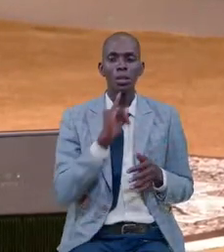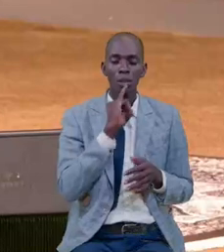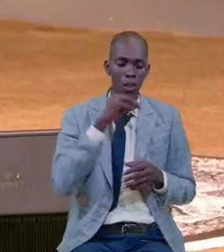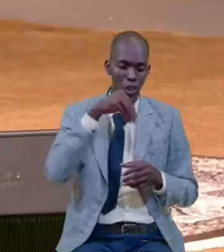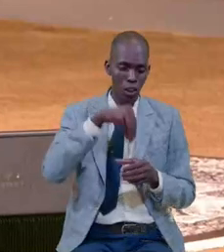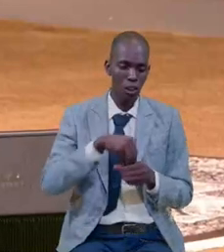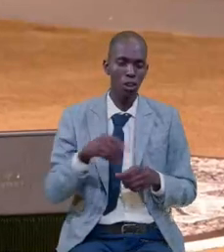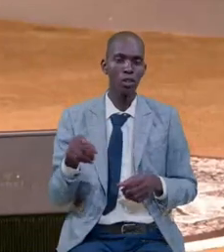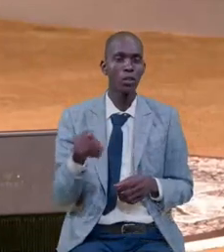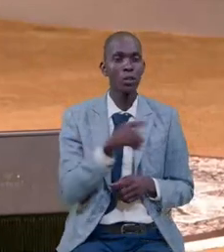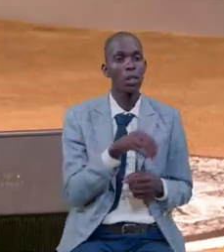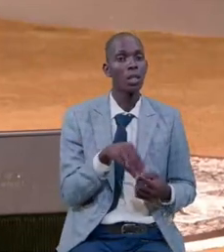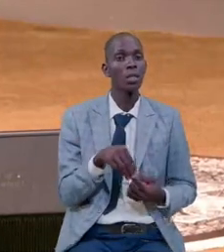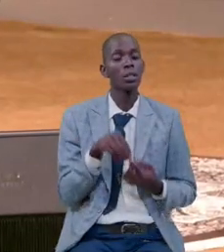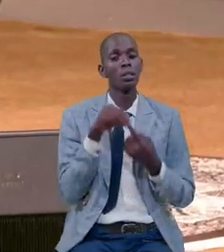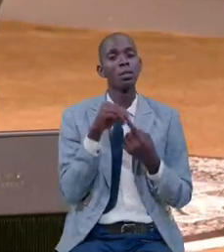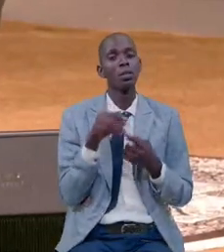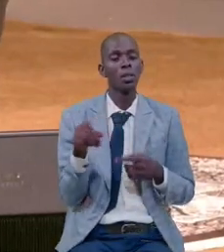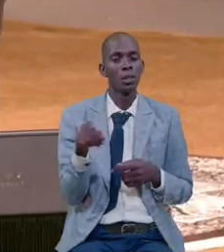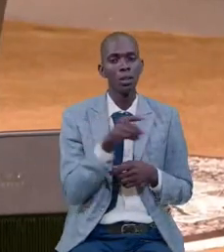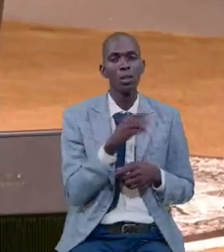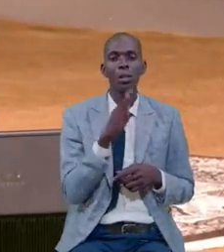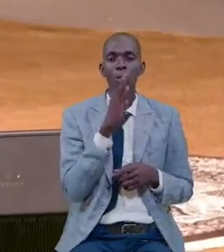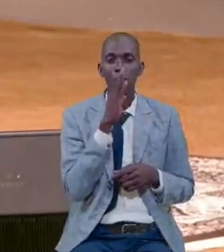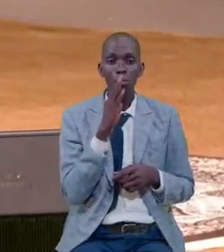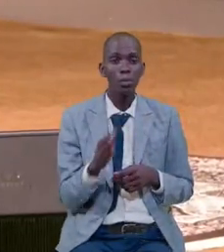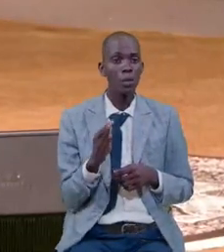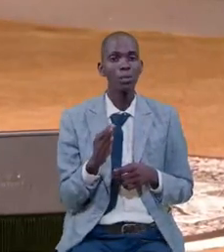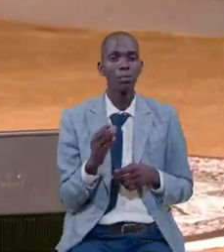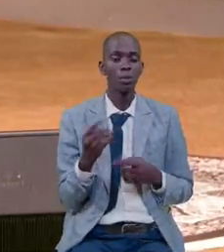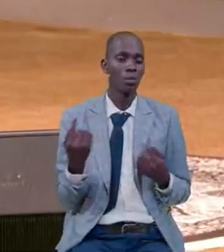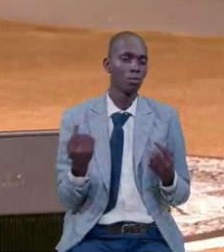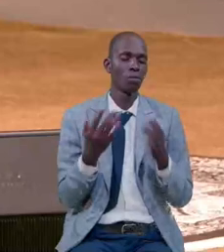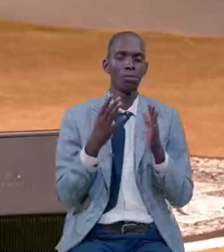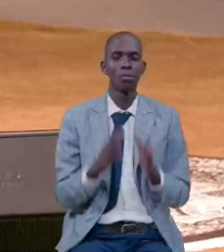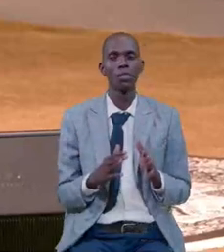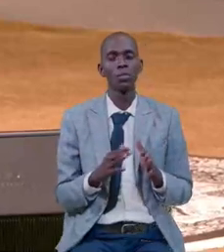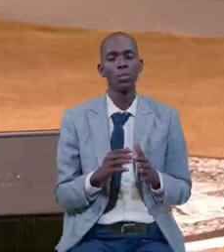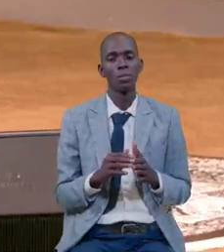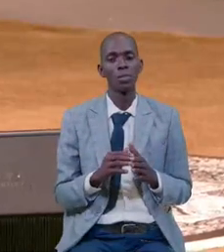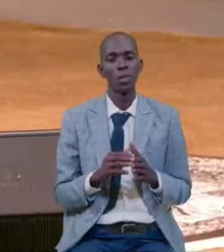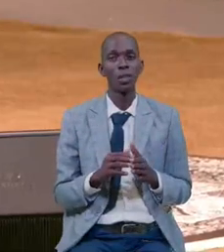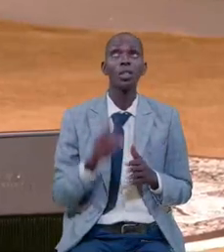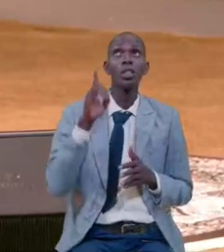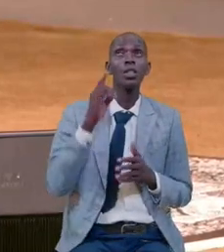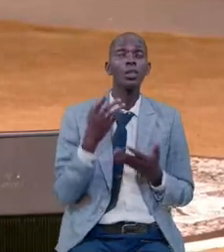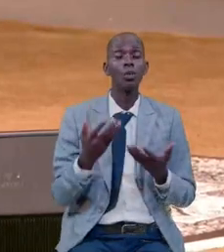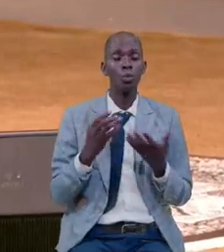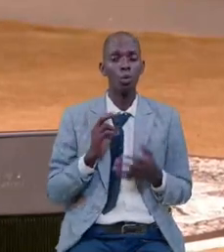À moins peut-être que vous le soyez réprouvé. Il veut que nous nous